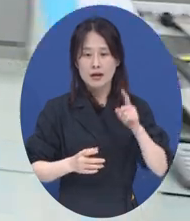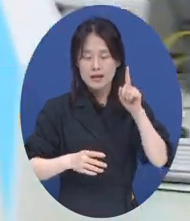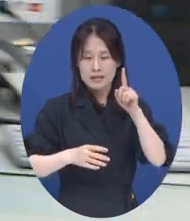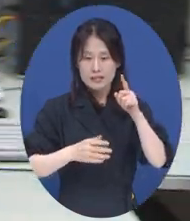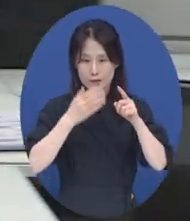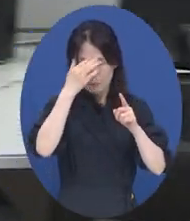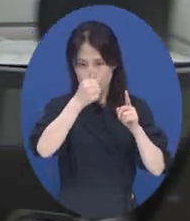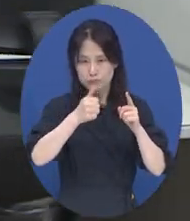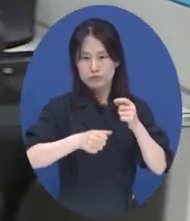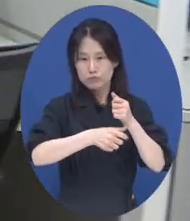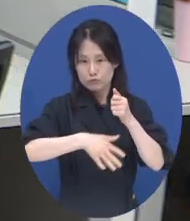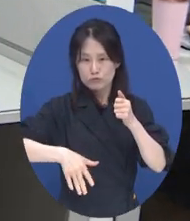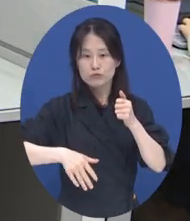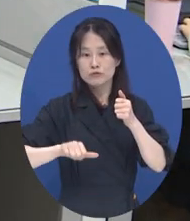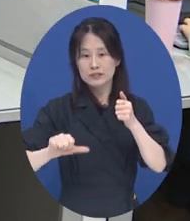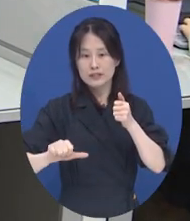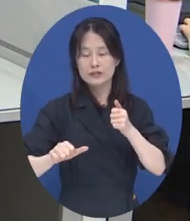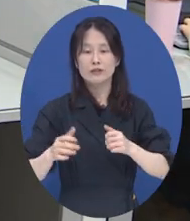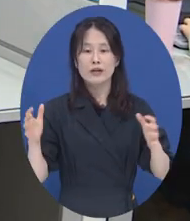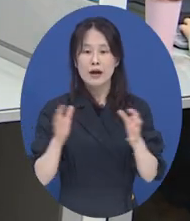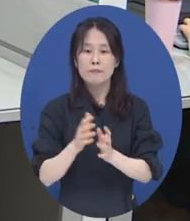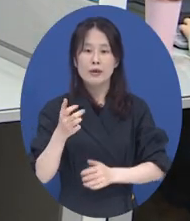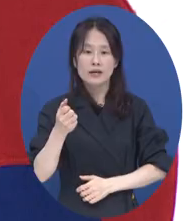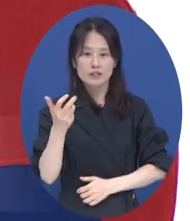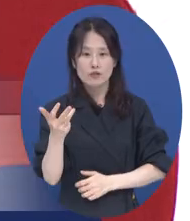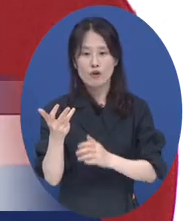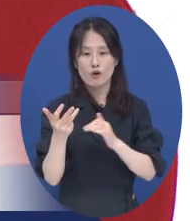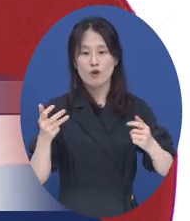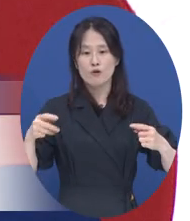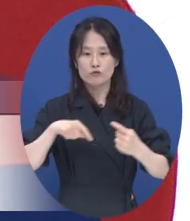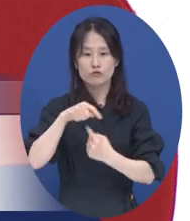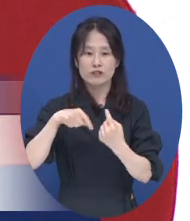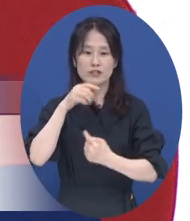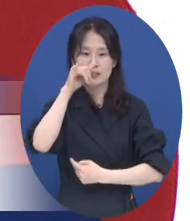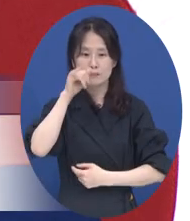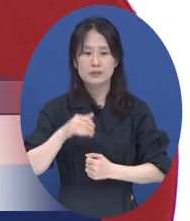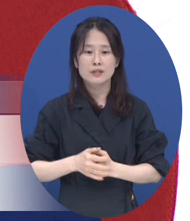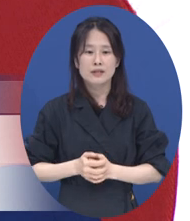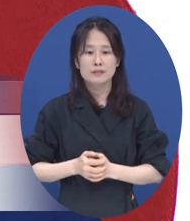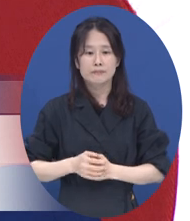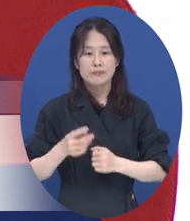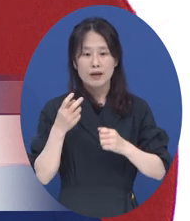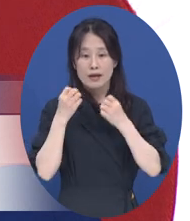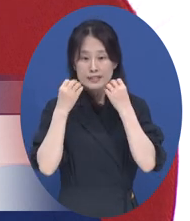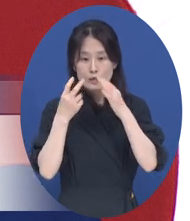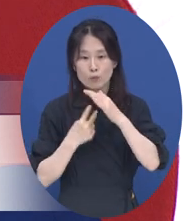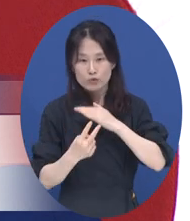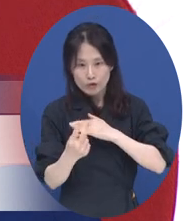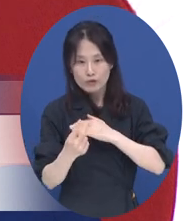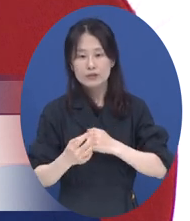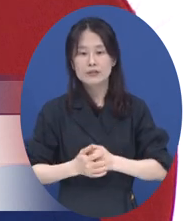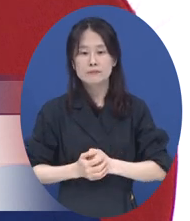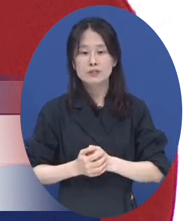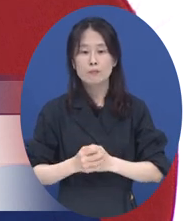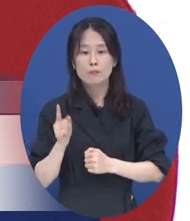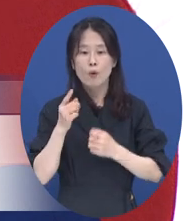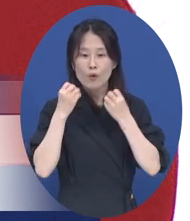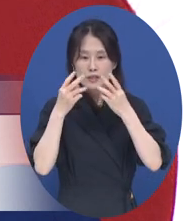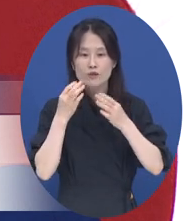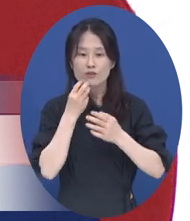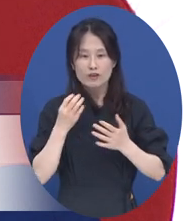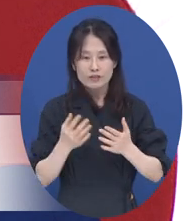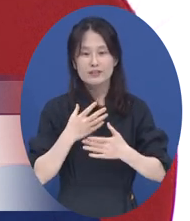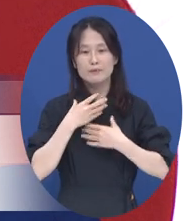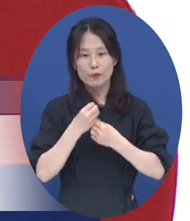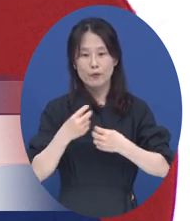5팀, 98명의 인력으로 운영됩니다. 우리 공사는 비전을 새로운 경기, 편안한 대중교통